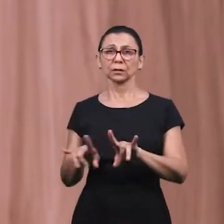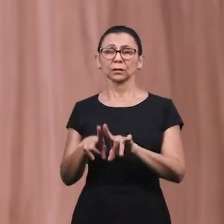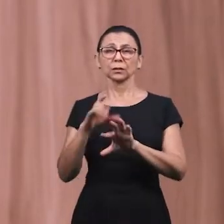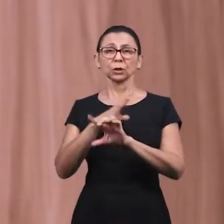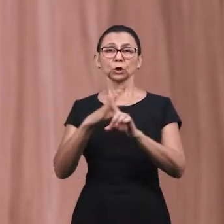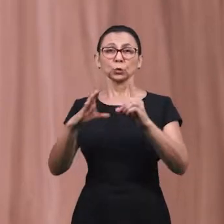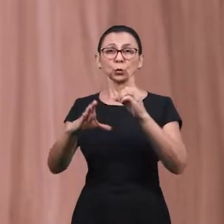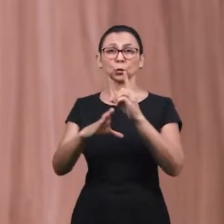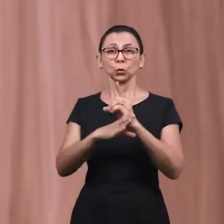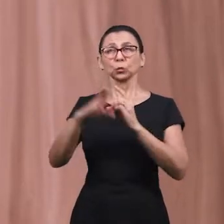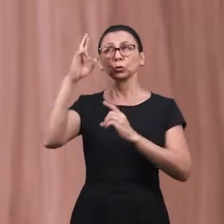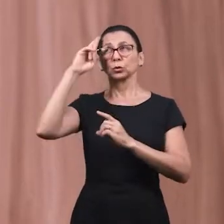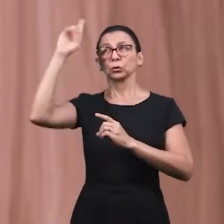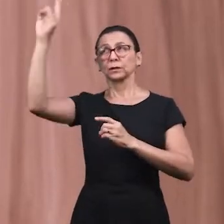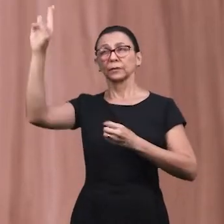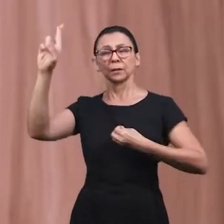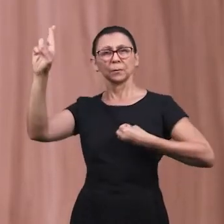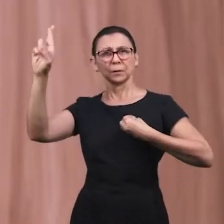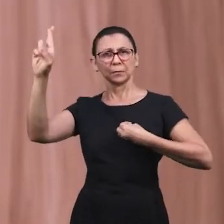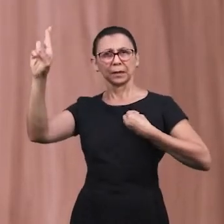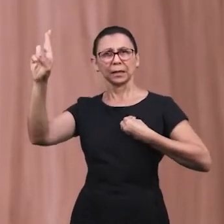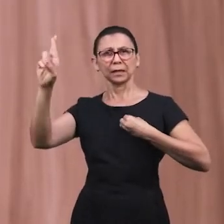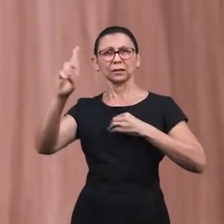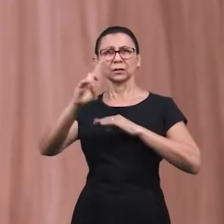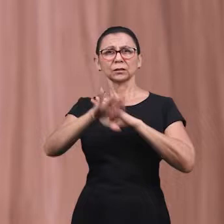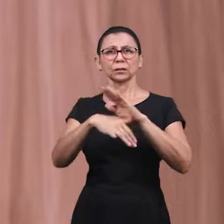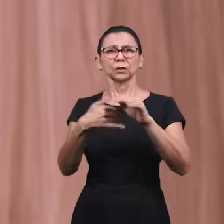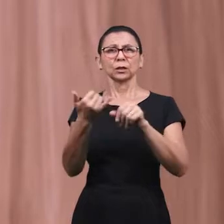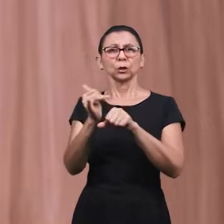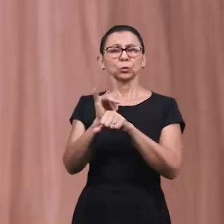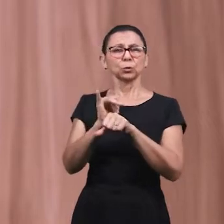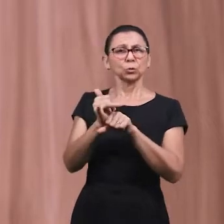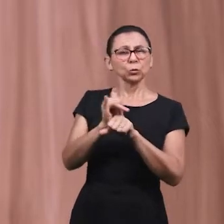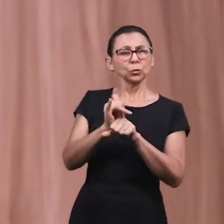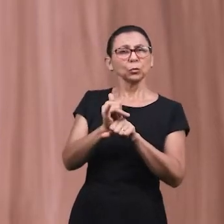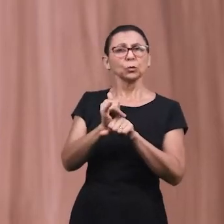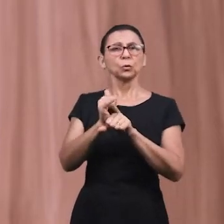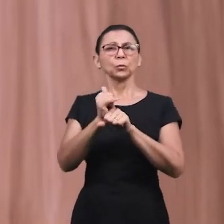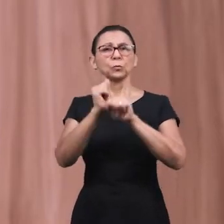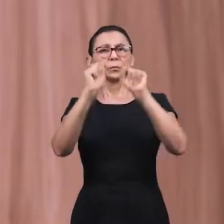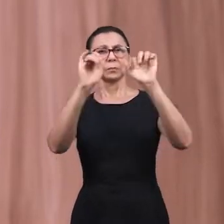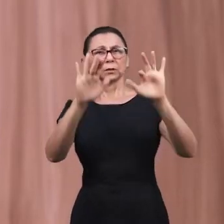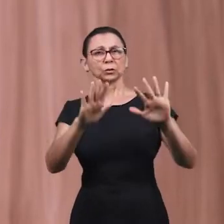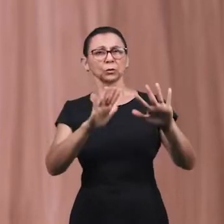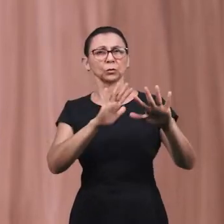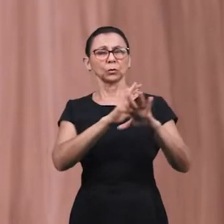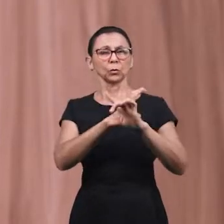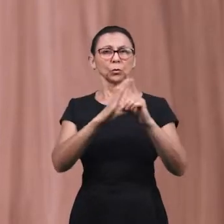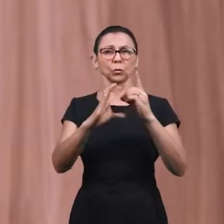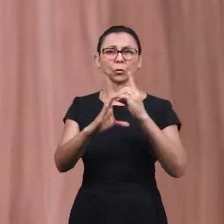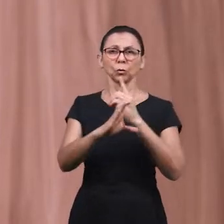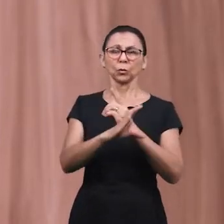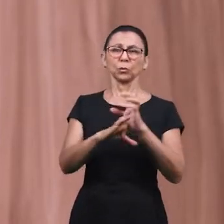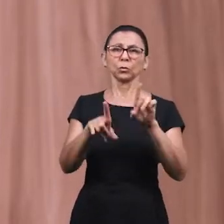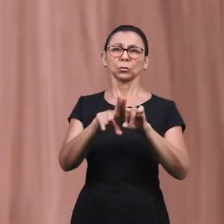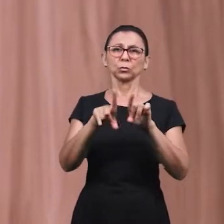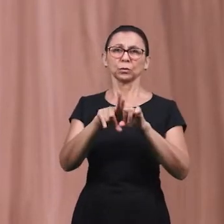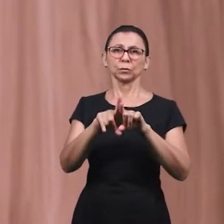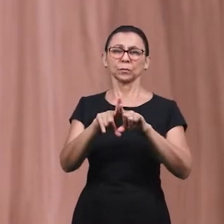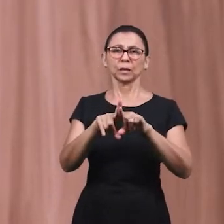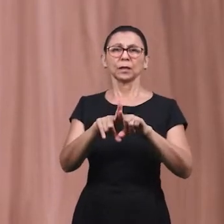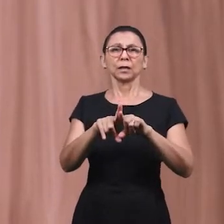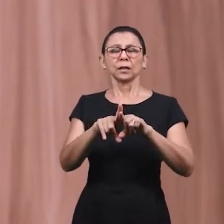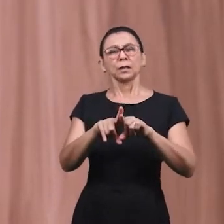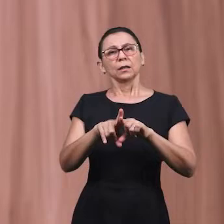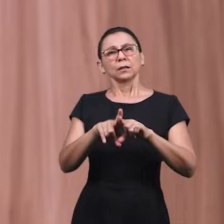мог проявляться на богослужениях, на Ютубе, на других богослужениях. Мы молимся Тебе о милости